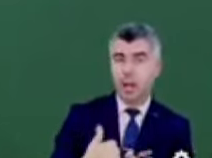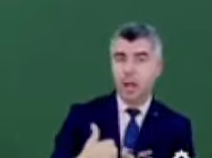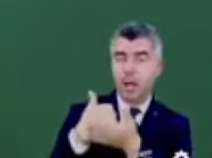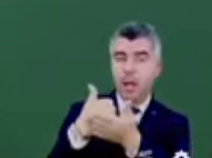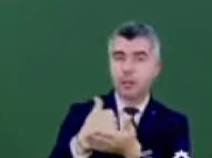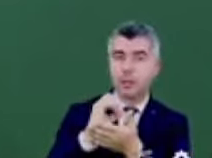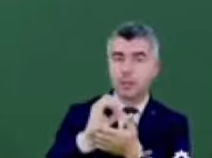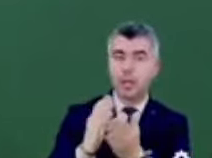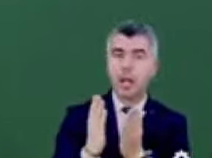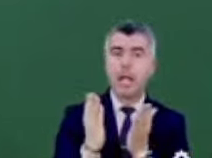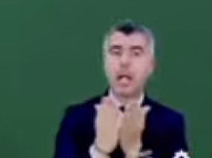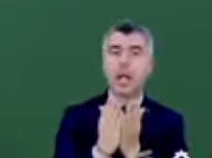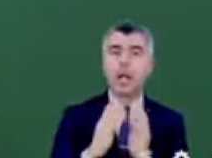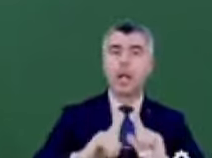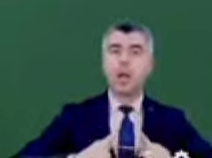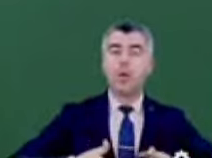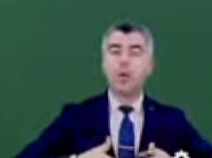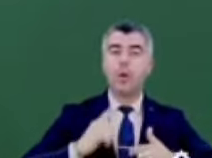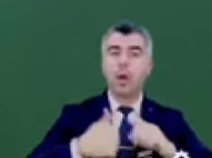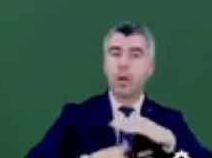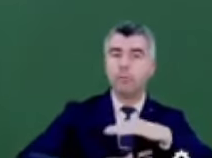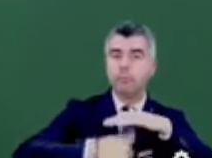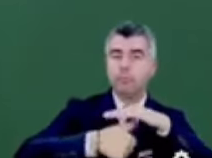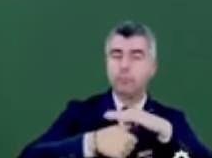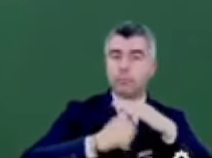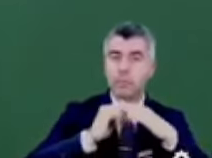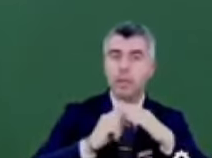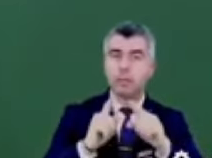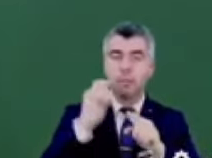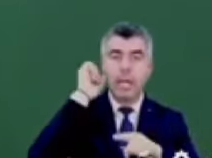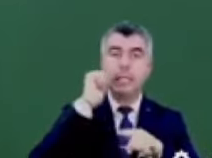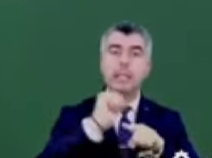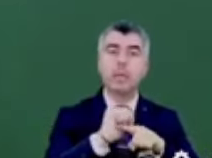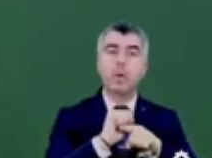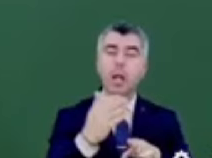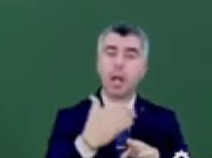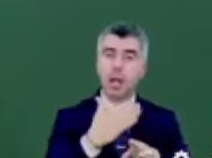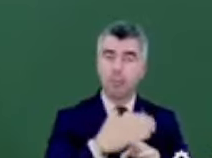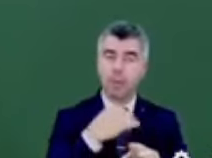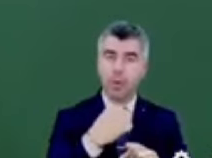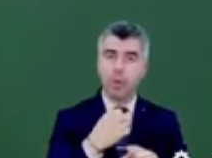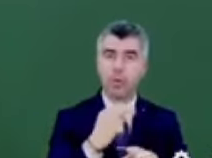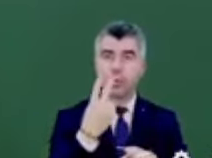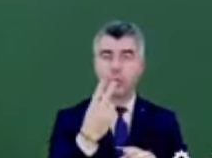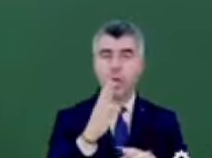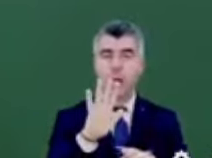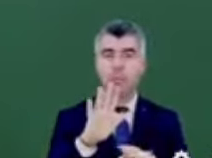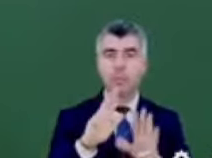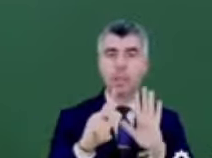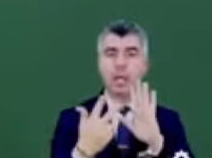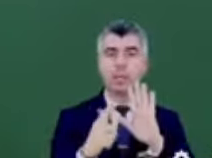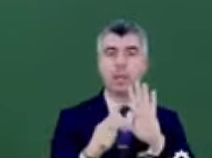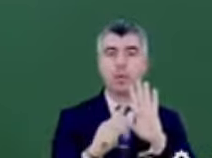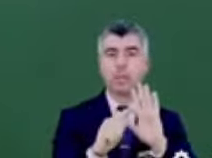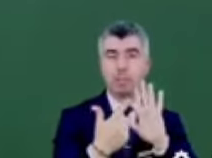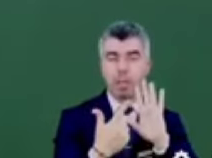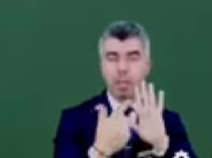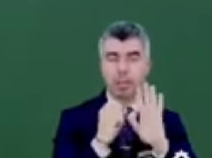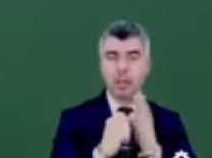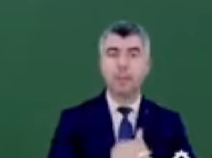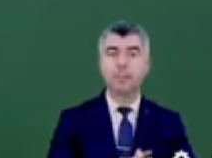التي يقدمها المعهد وذلك من خلال تتميم المرسوم السالي في الذكر رقم 2ج 08 573